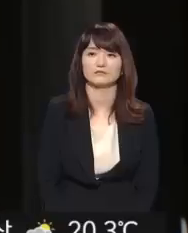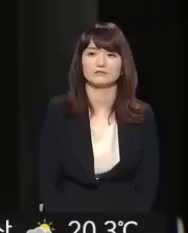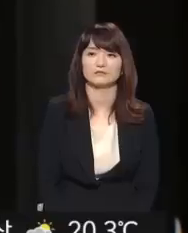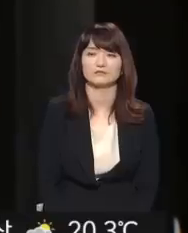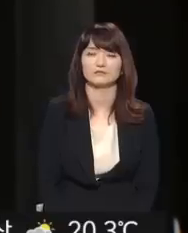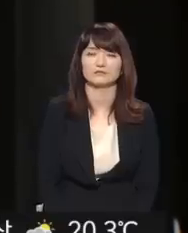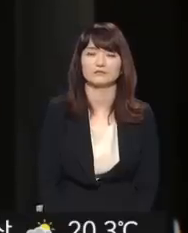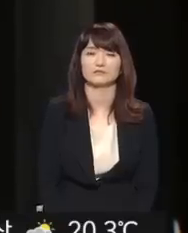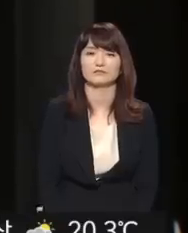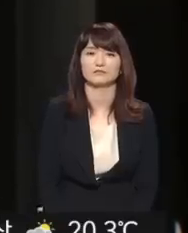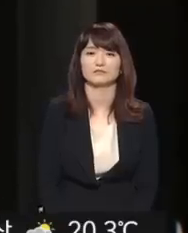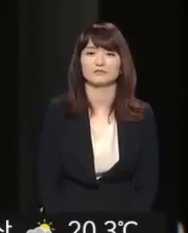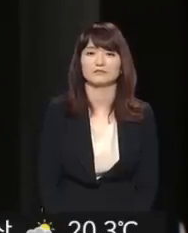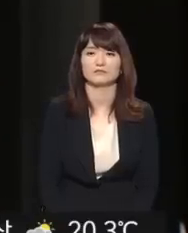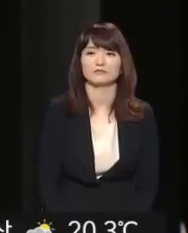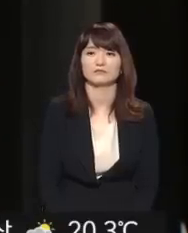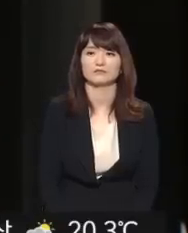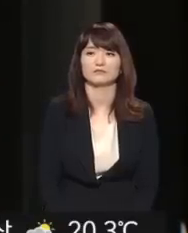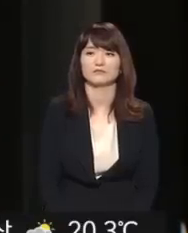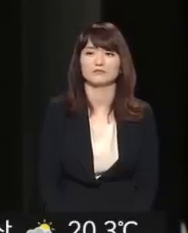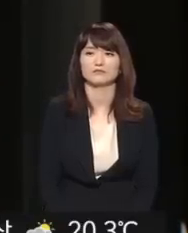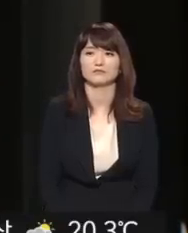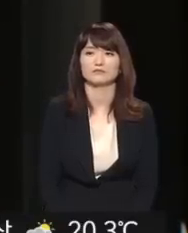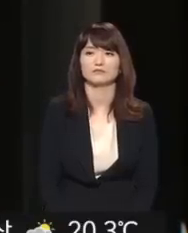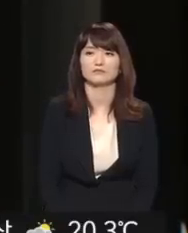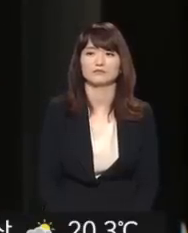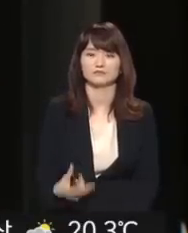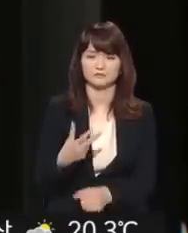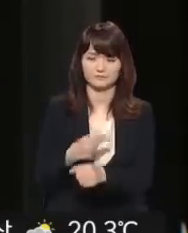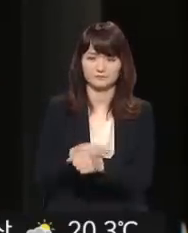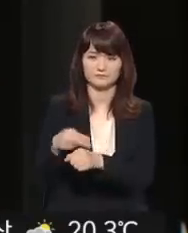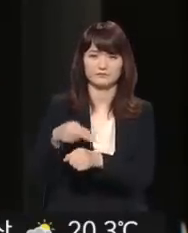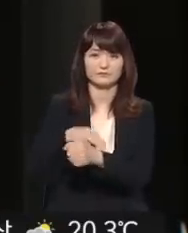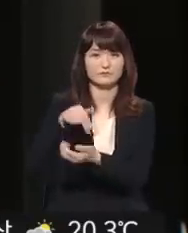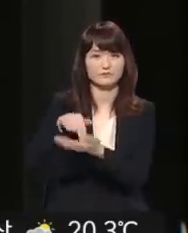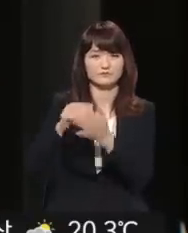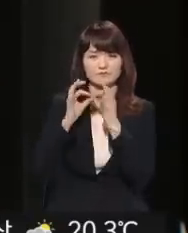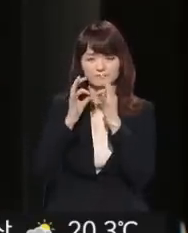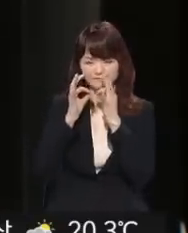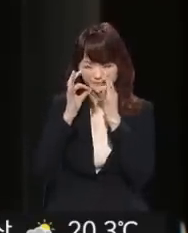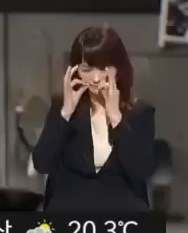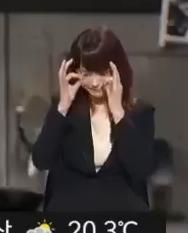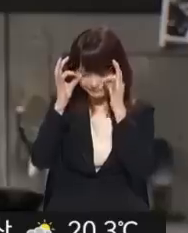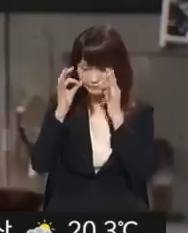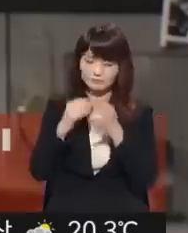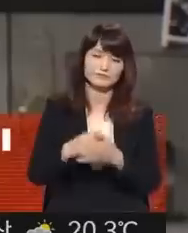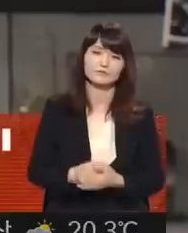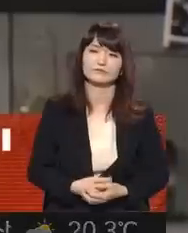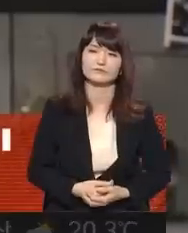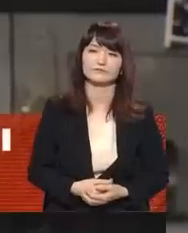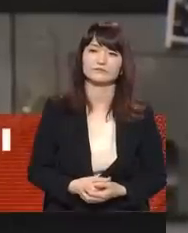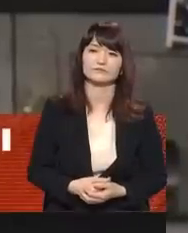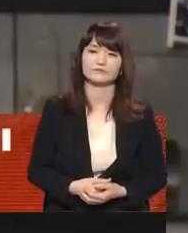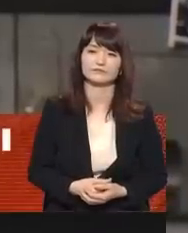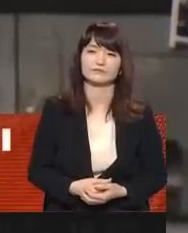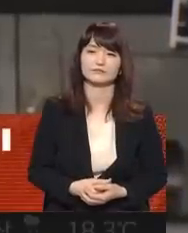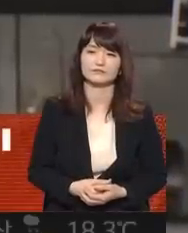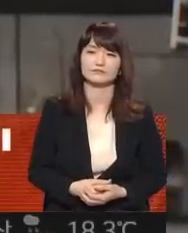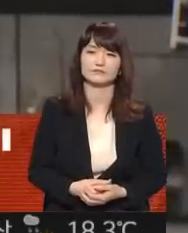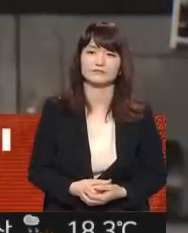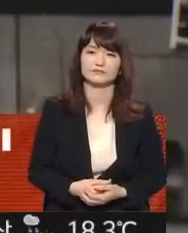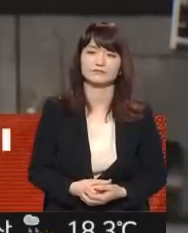자 일단 양변호사님 뭐 최선을 다 했다는 입장이네요 마치 입장은 저 수술이 뭐 굉장히 자주 하는